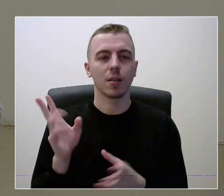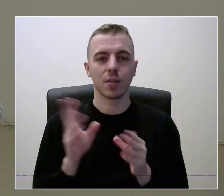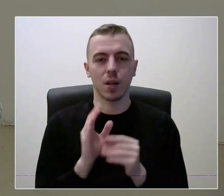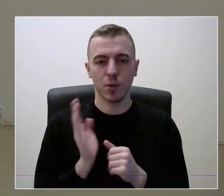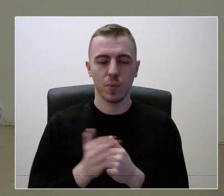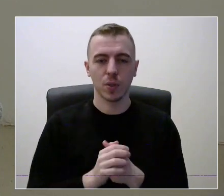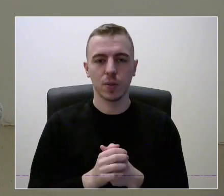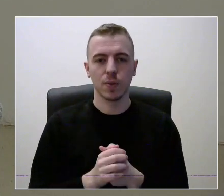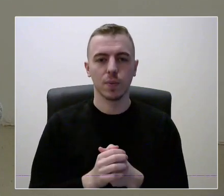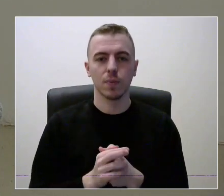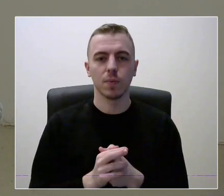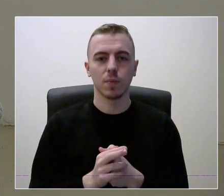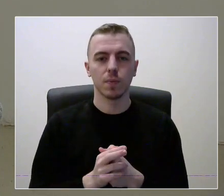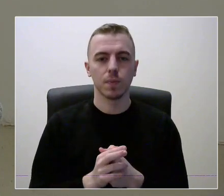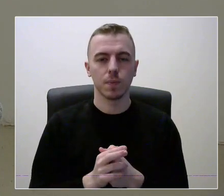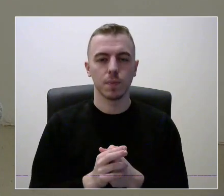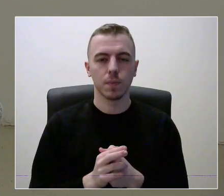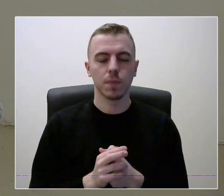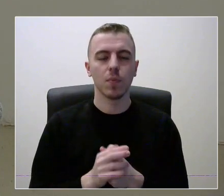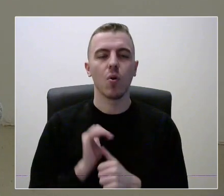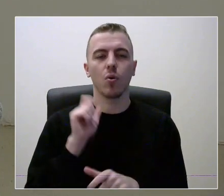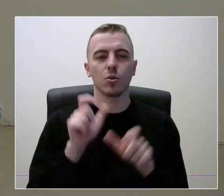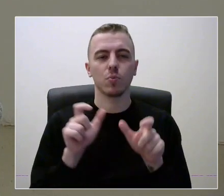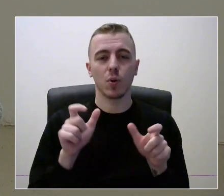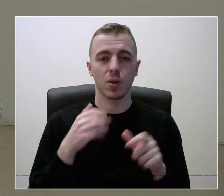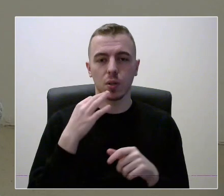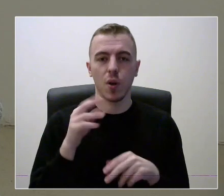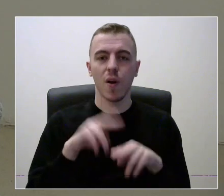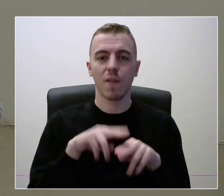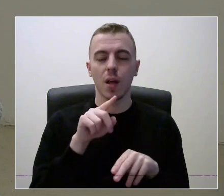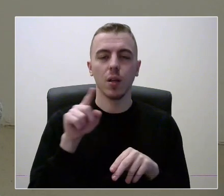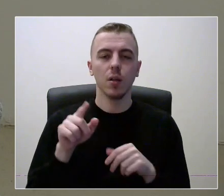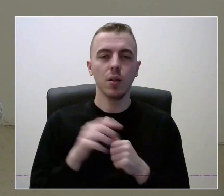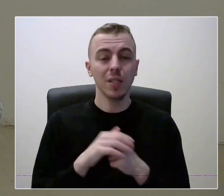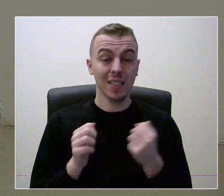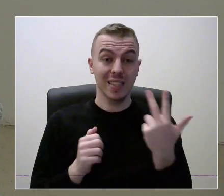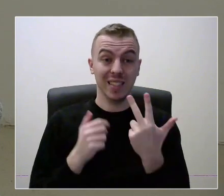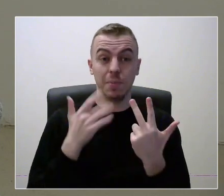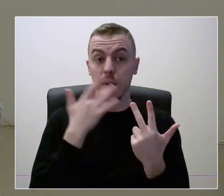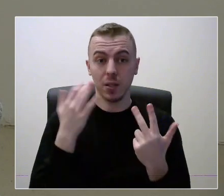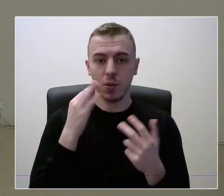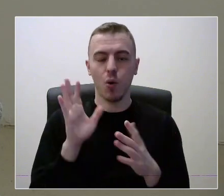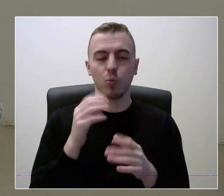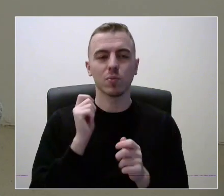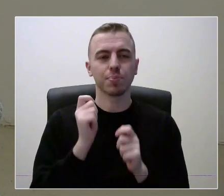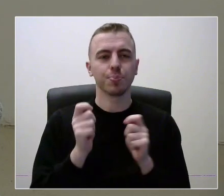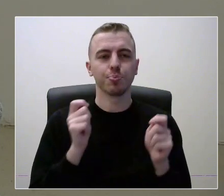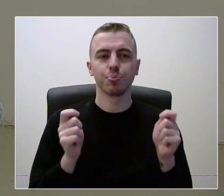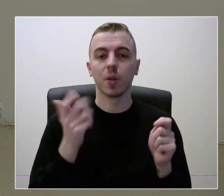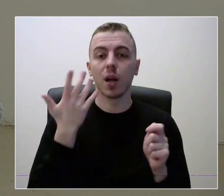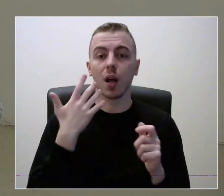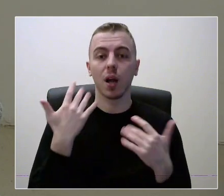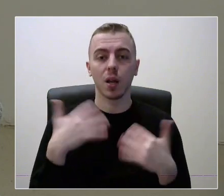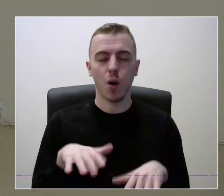daugumos, personalijas, kaip ir minėjau, ir postų, jo, tos trys partijos, ir postų dalyba bus tada, kai bus susirinksim